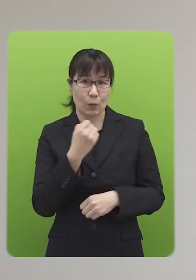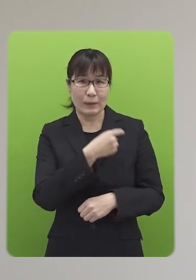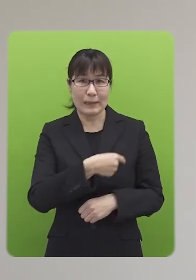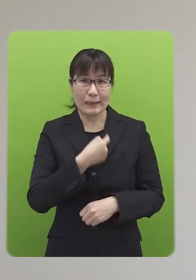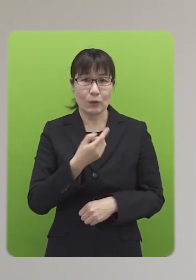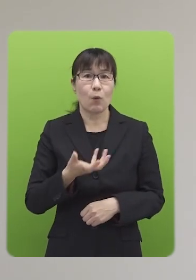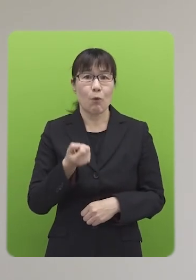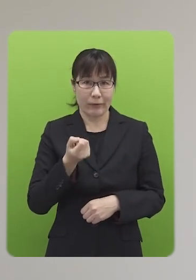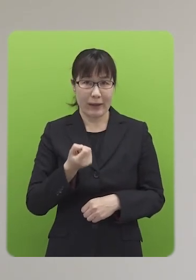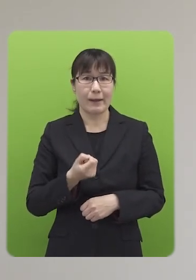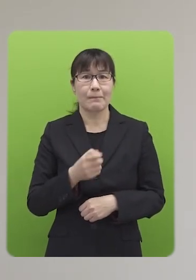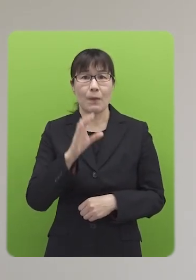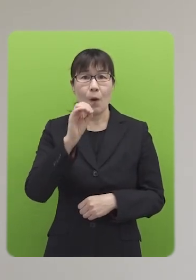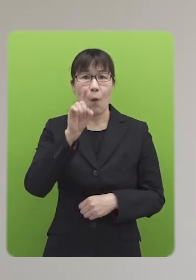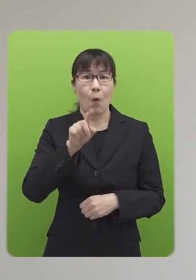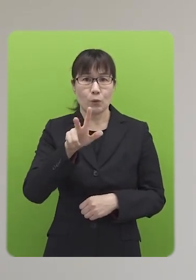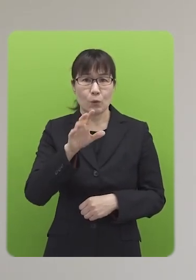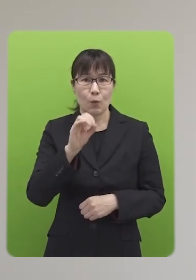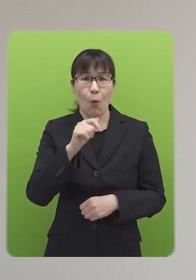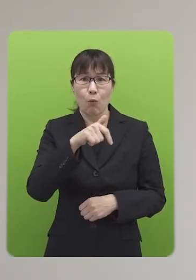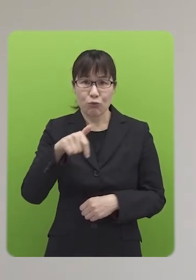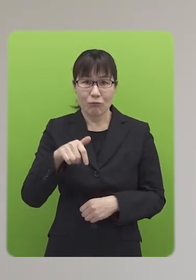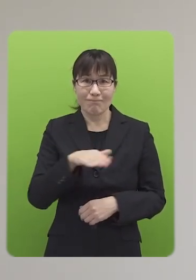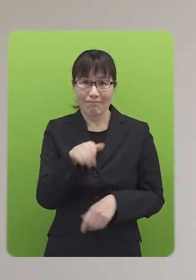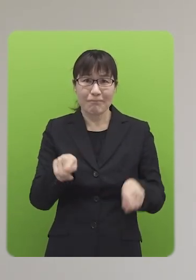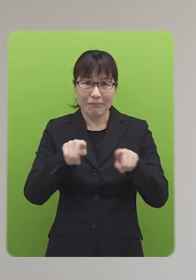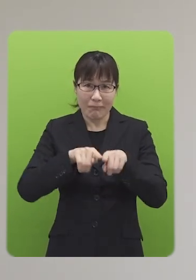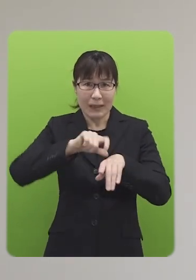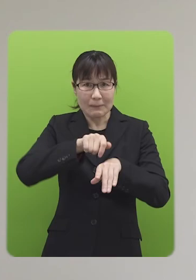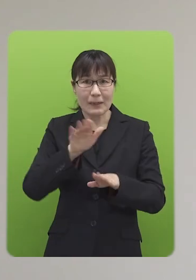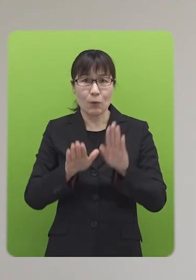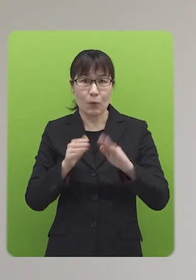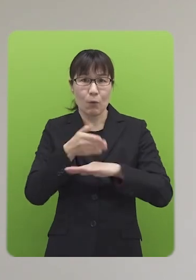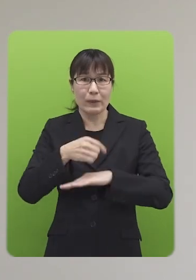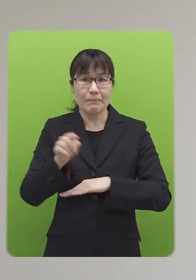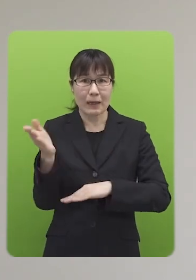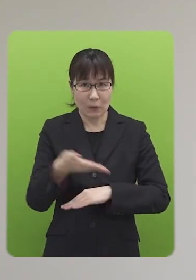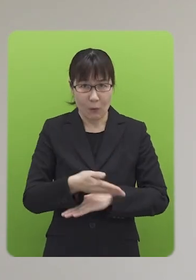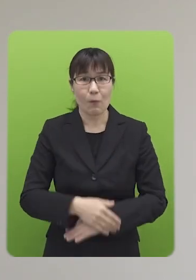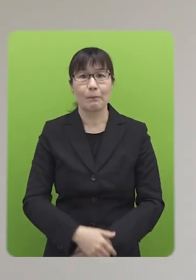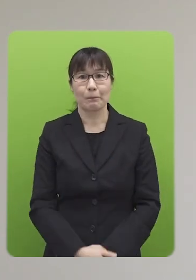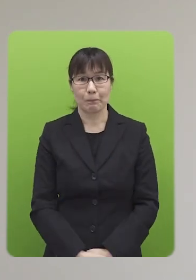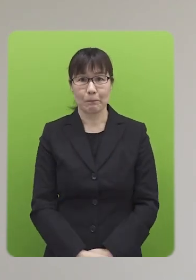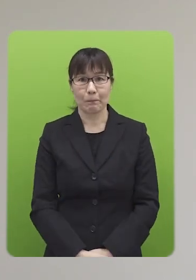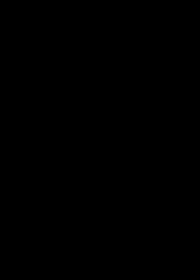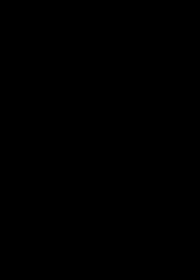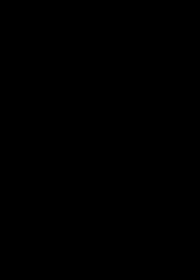い意志を持って、オールオブでこの難局を乗り越えていきましょう。